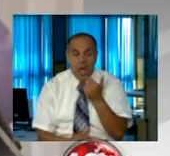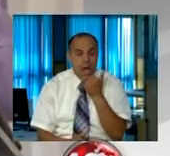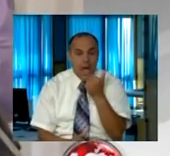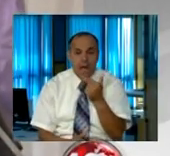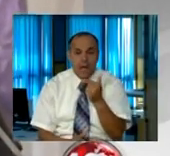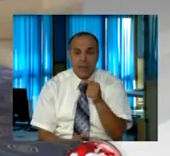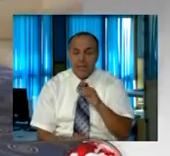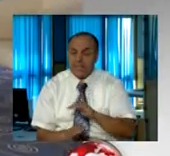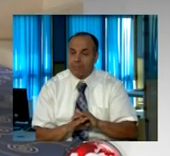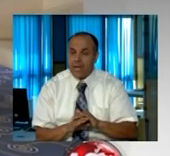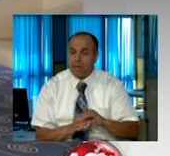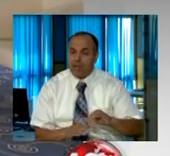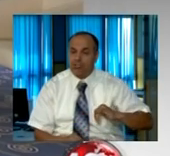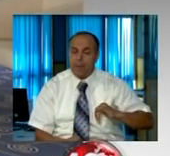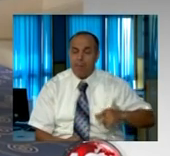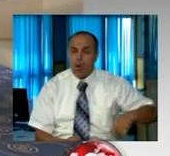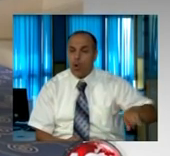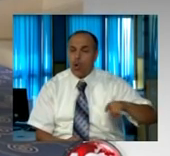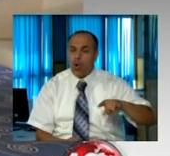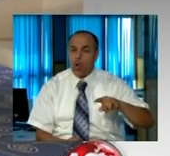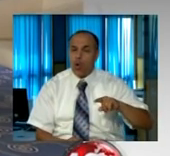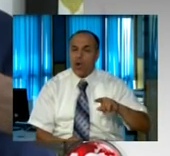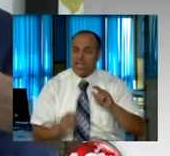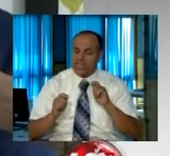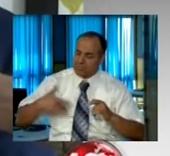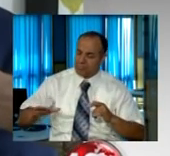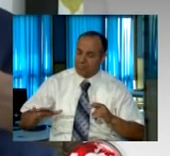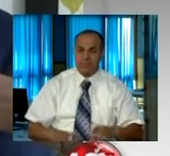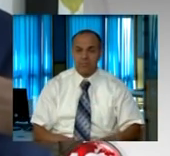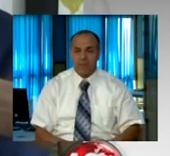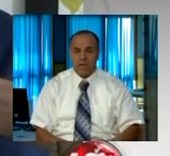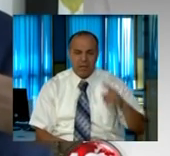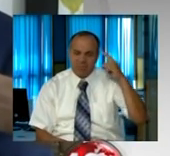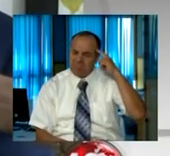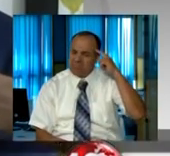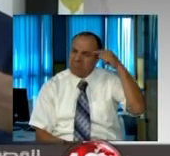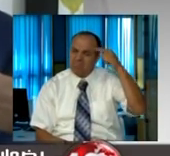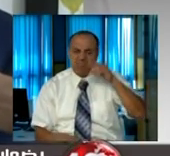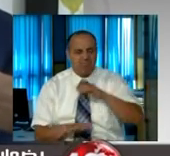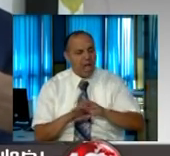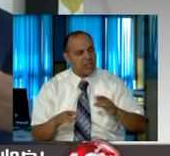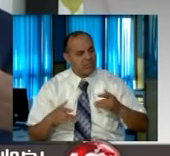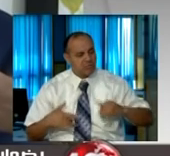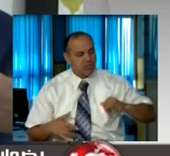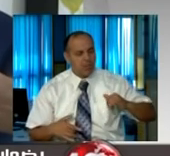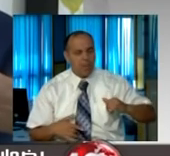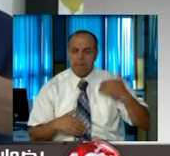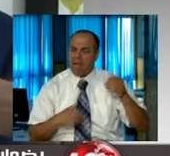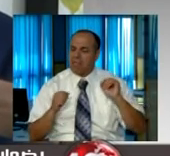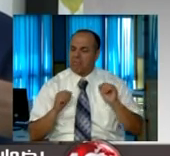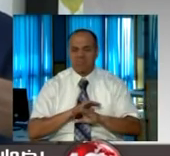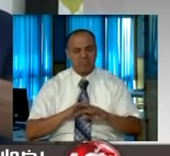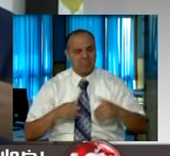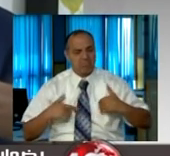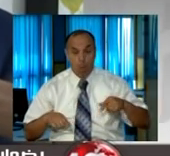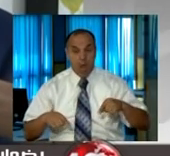ومعرفة أسباب عزوف الشباب التونسي عن الشأن السياسي. الشباب بدأ يفقد الأمل يعني في تونس وحتى بعد الثورة، وهذا الذي